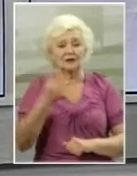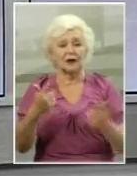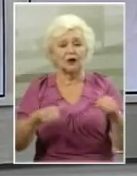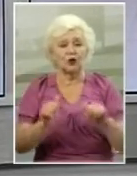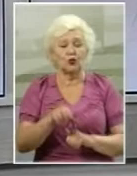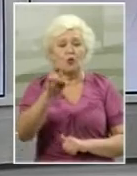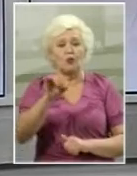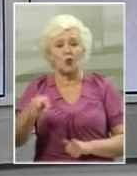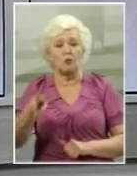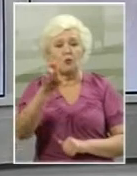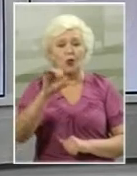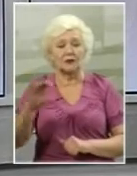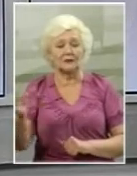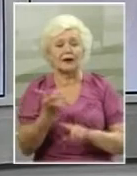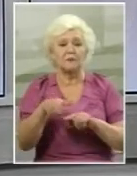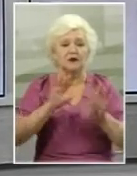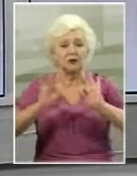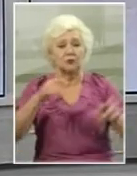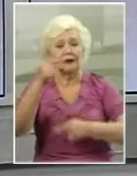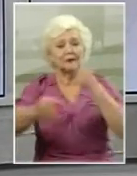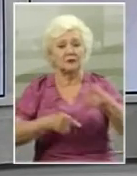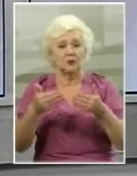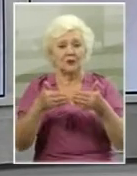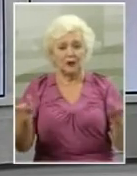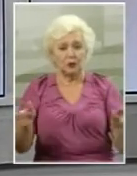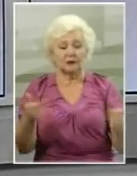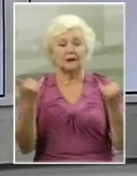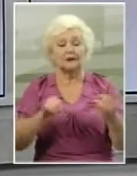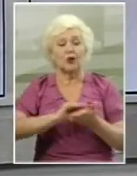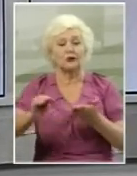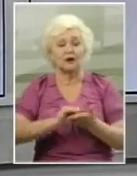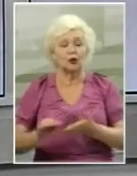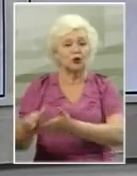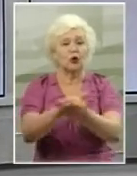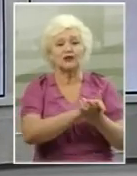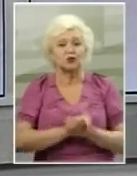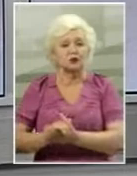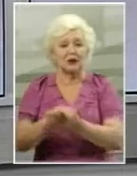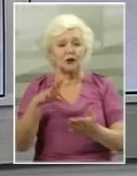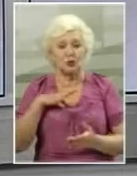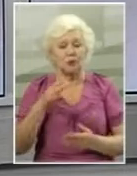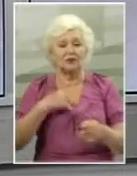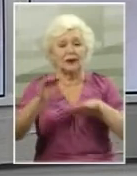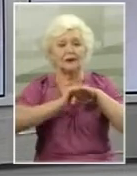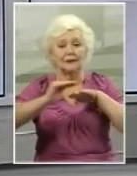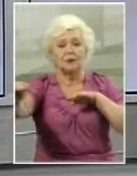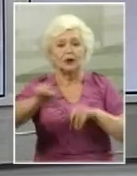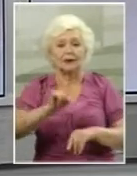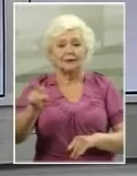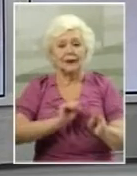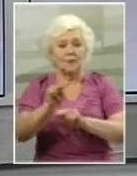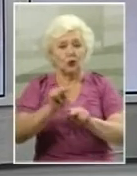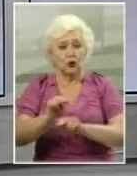«Бумбокс». Більше інформації у наступних випусках. Сьогодні кореспонденти Суспільного побували на полігоні, де проходять